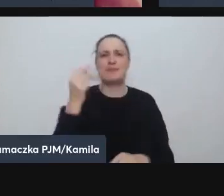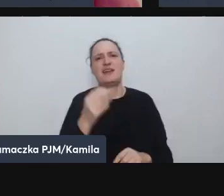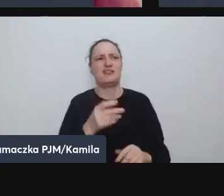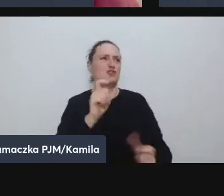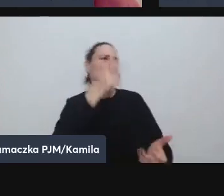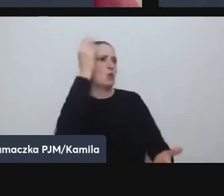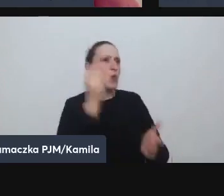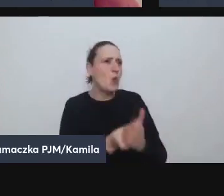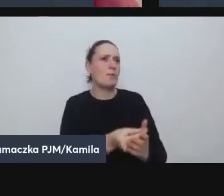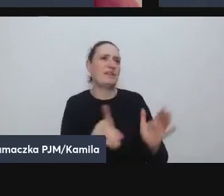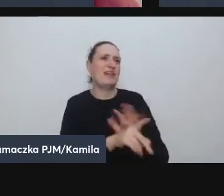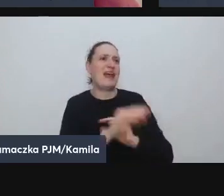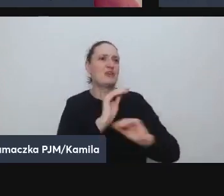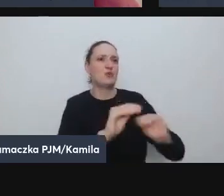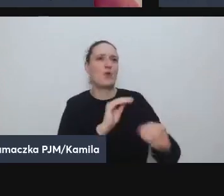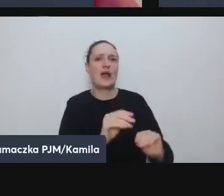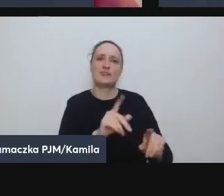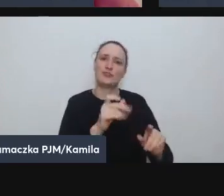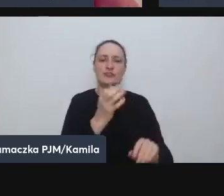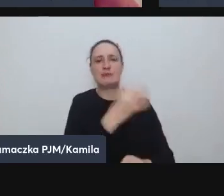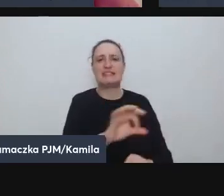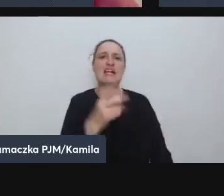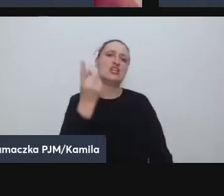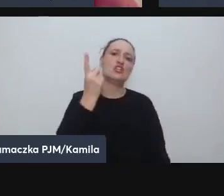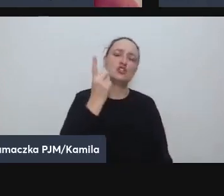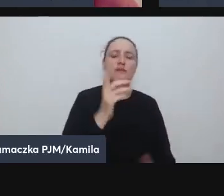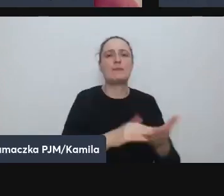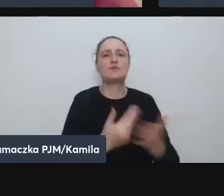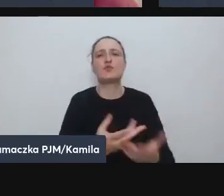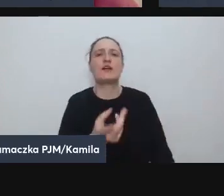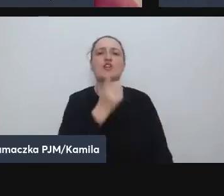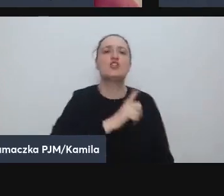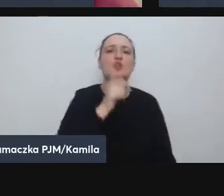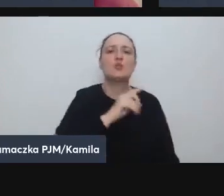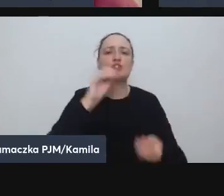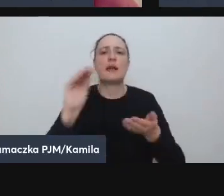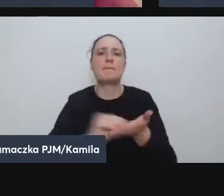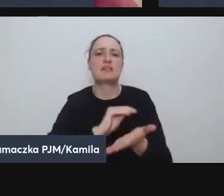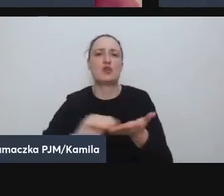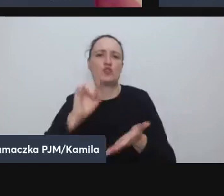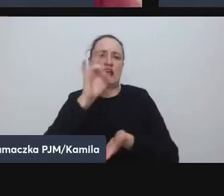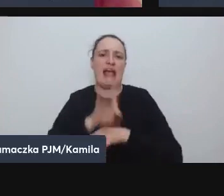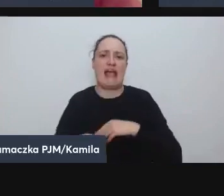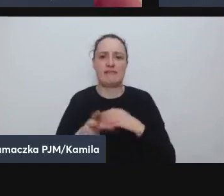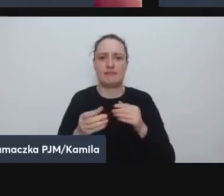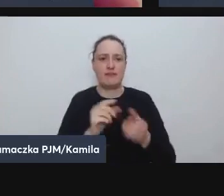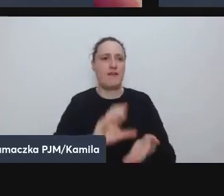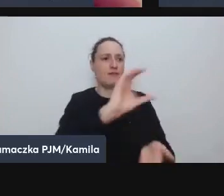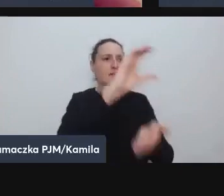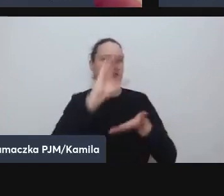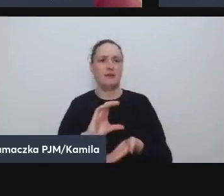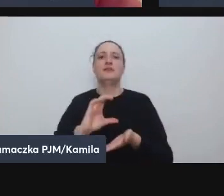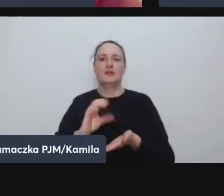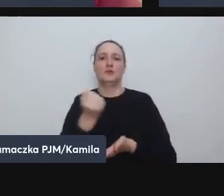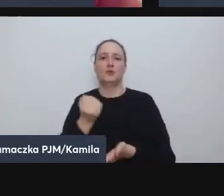dla edukatorek, edukatorów. Sztuczna miesiączka, nie? Są filmy, sztuczna krew. Bo ja już zawsze po